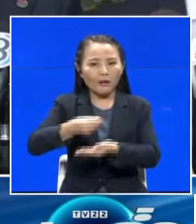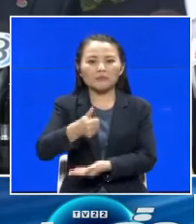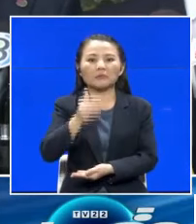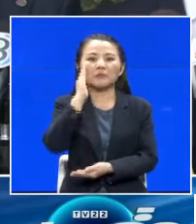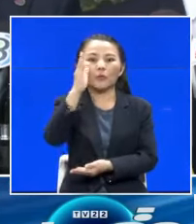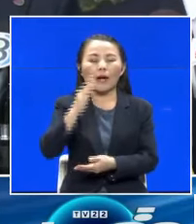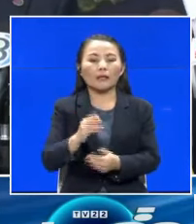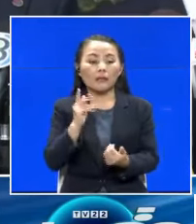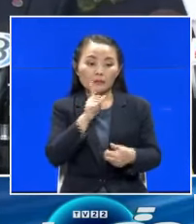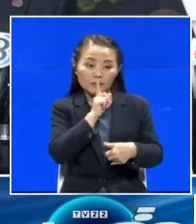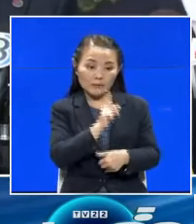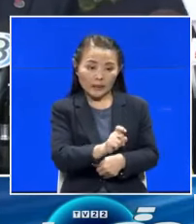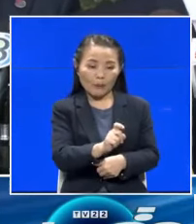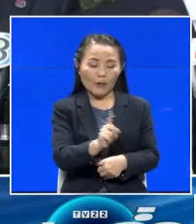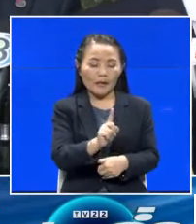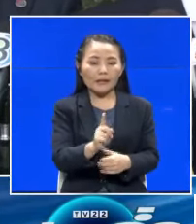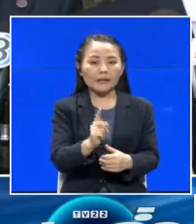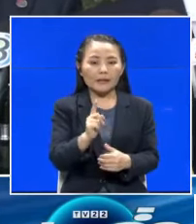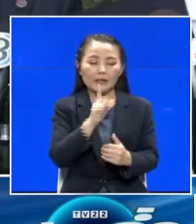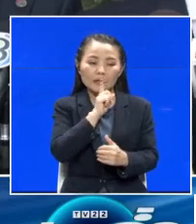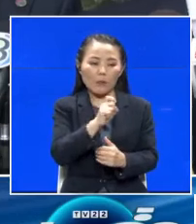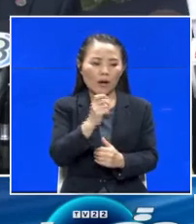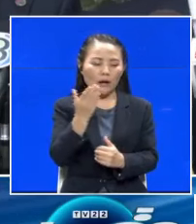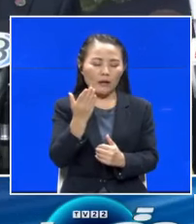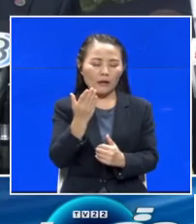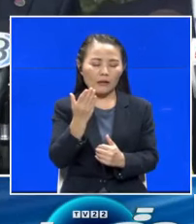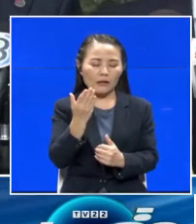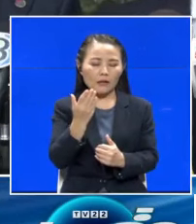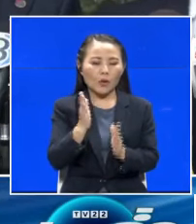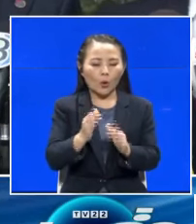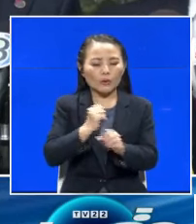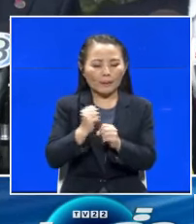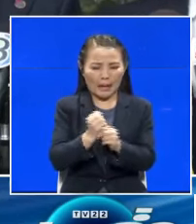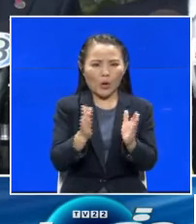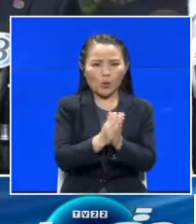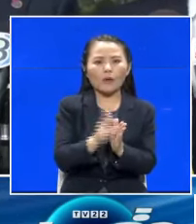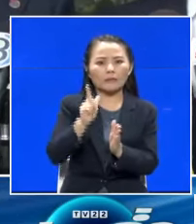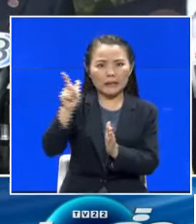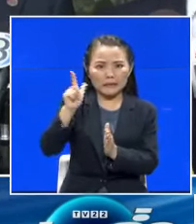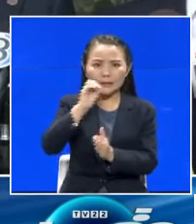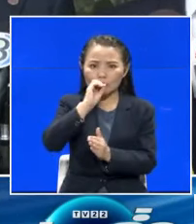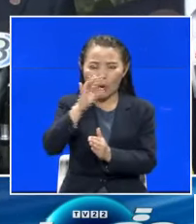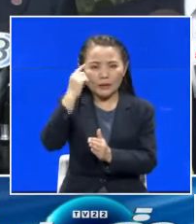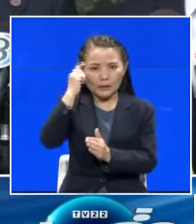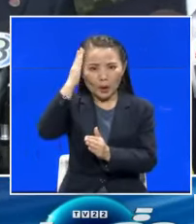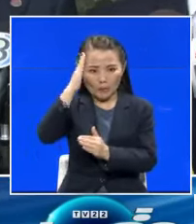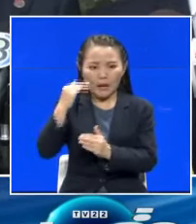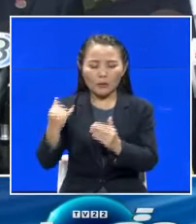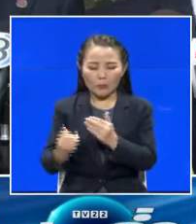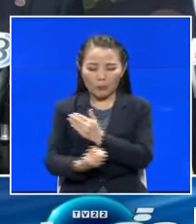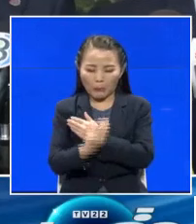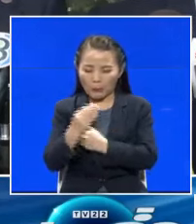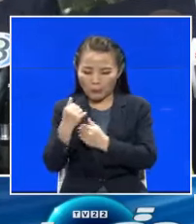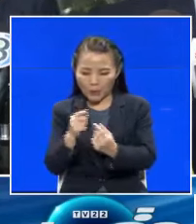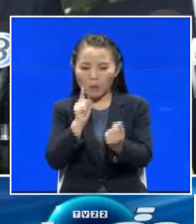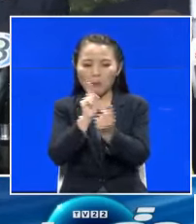ซึ่งผู้สื่อข่าวก็ถามอีกนะคะว่าในขณะที่อดีตที่คนเคยทำงานกับคุณทักษิณบอกว่าจะหาโอกาสเข้าเยี่ยมคารวะ